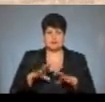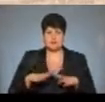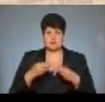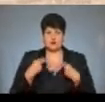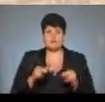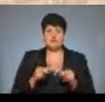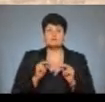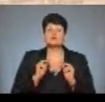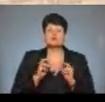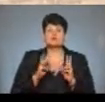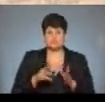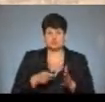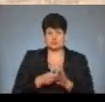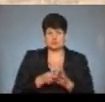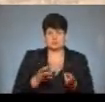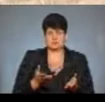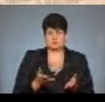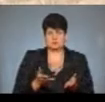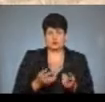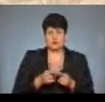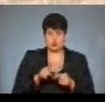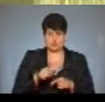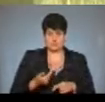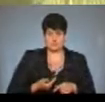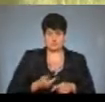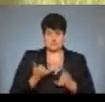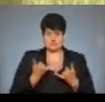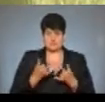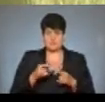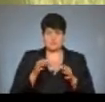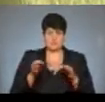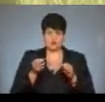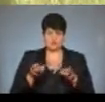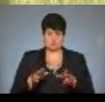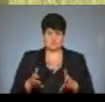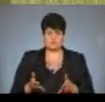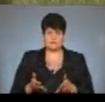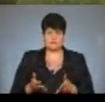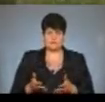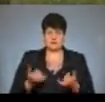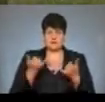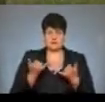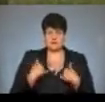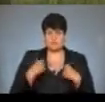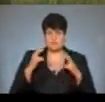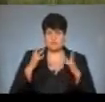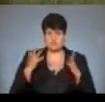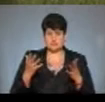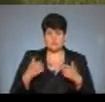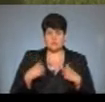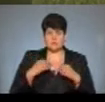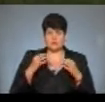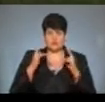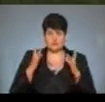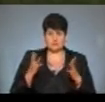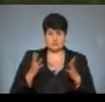продати, бо годувати, каже, нічим. Оце з цього ми виживаємо. А зараз ми без нічого сталися. А зараз я не знаю. Зараз я нічого